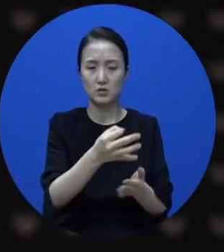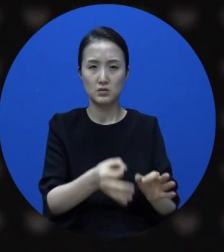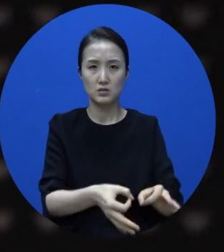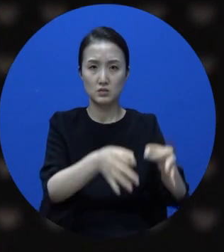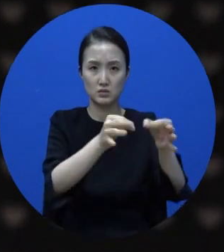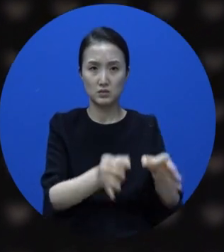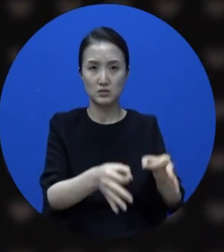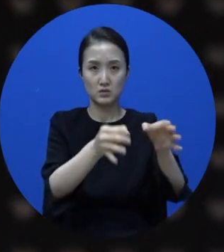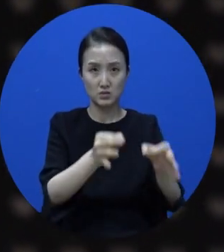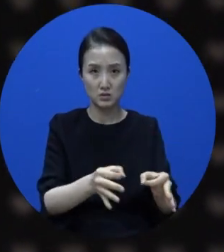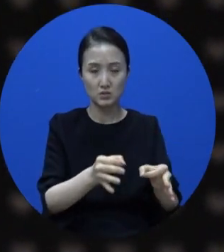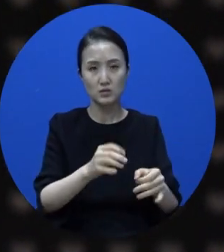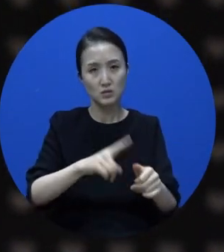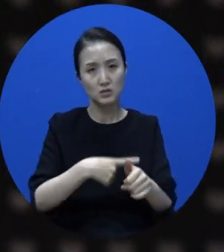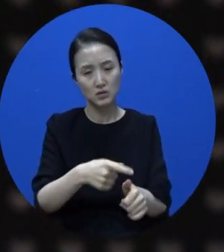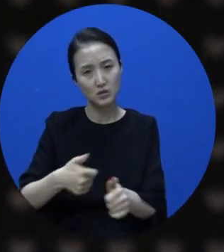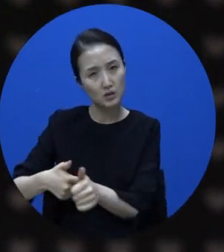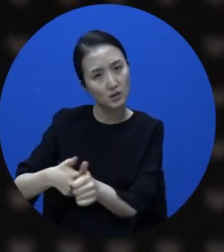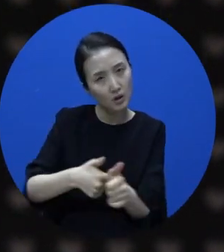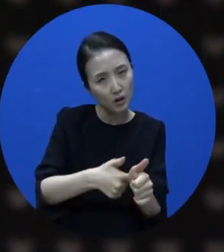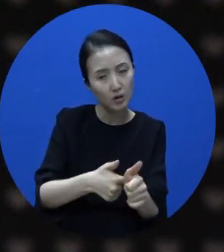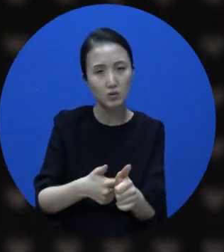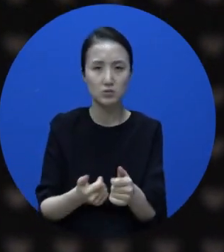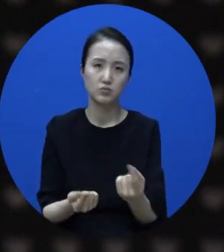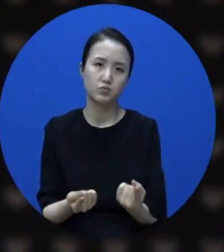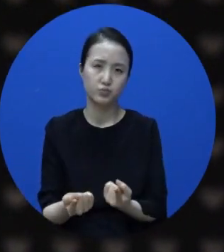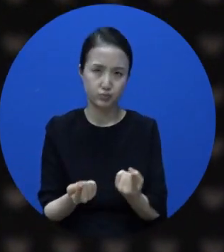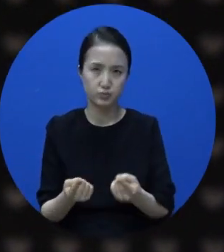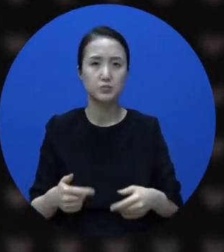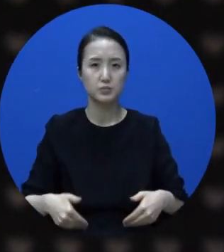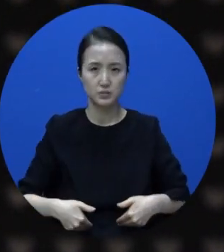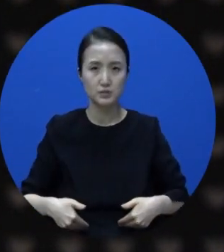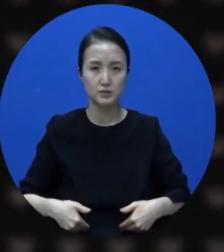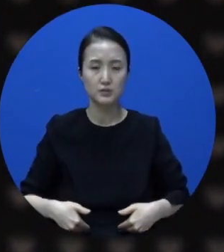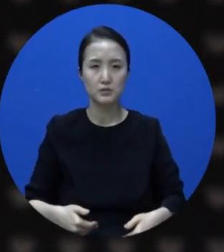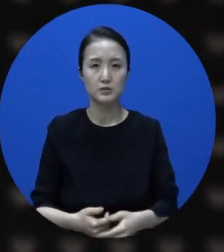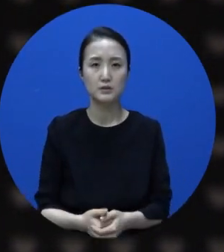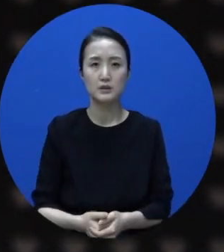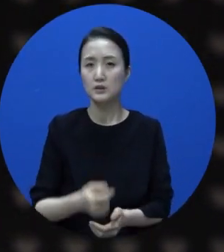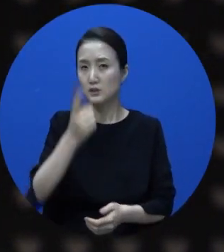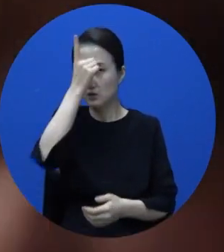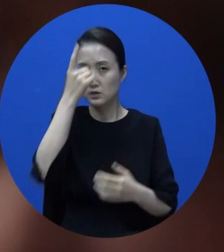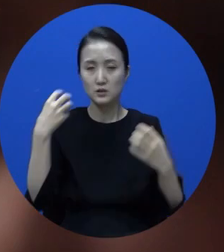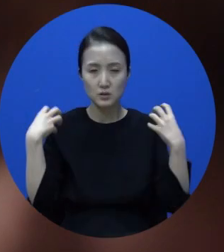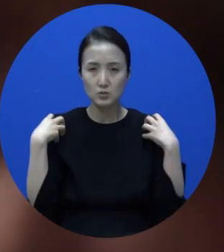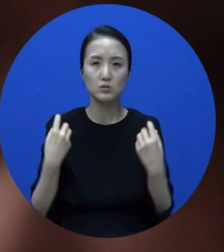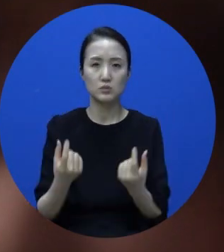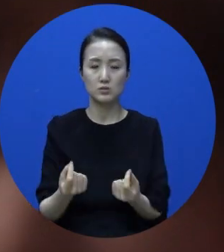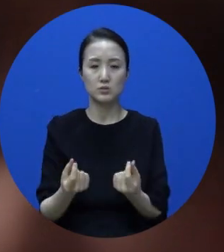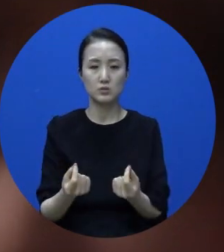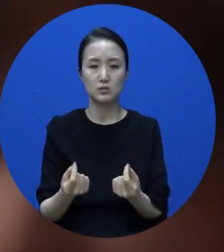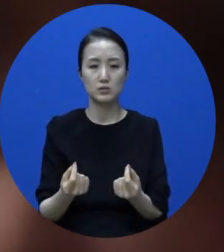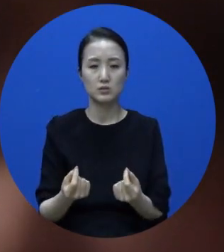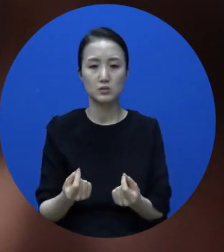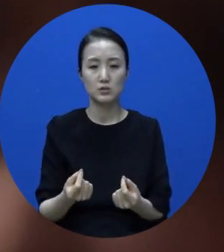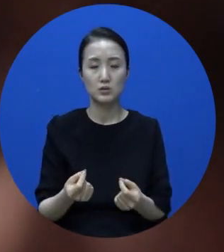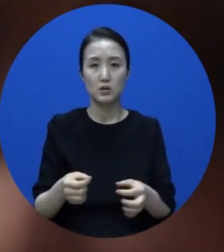변화가 생겼어요 그러면 여러분들도 투자 의사결정에 변화를 줘야 되는 것